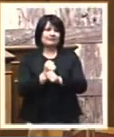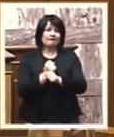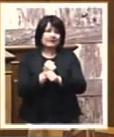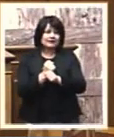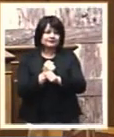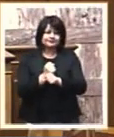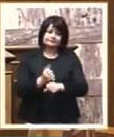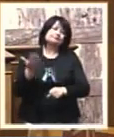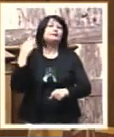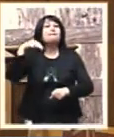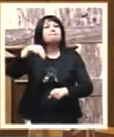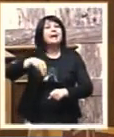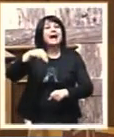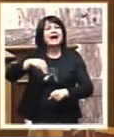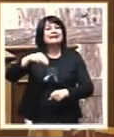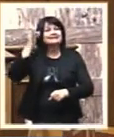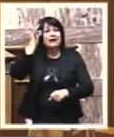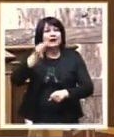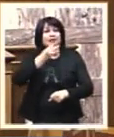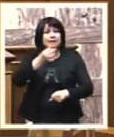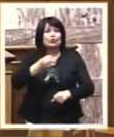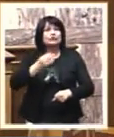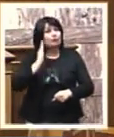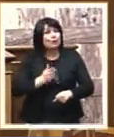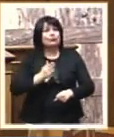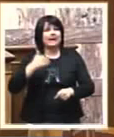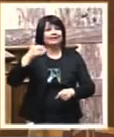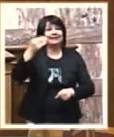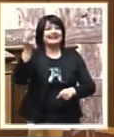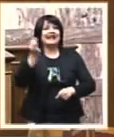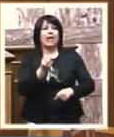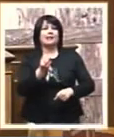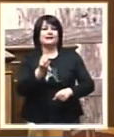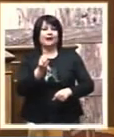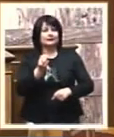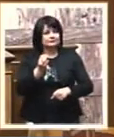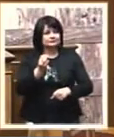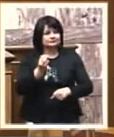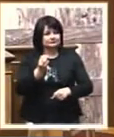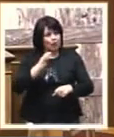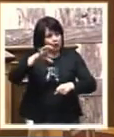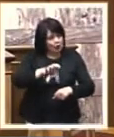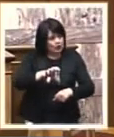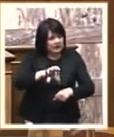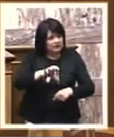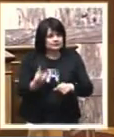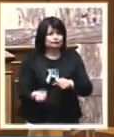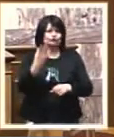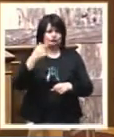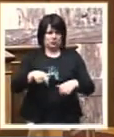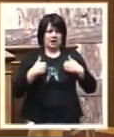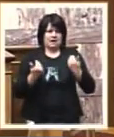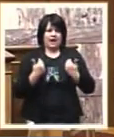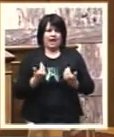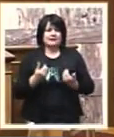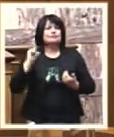ακόμα και οι μαρξιστές θεωρούσαν ουτοπία, το Σύνταγμα του Βουνού, μέχρι την καινοτομία των νέων σήμερα.